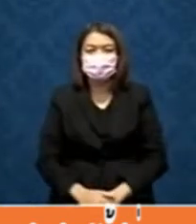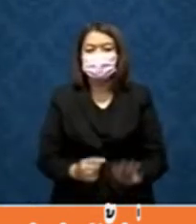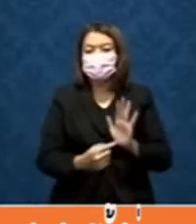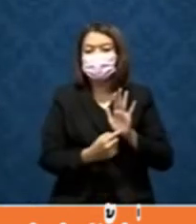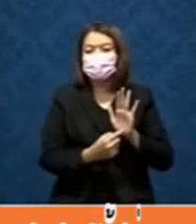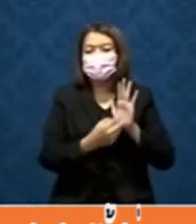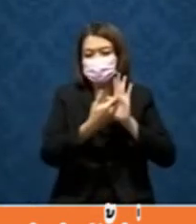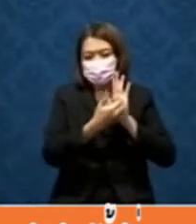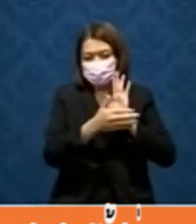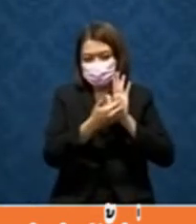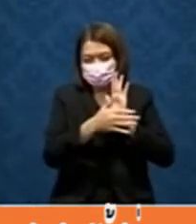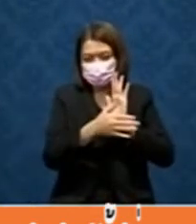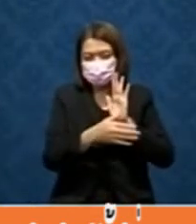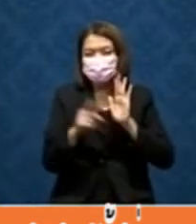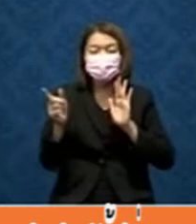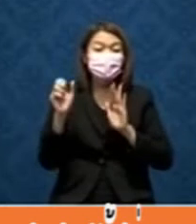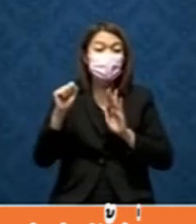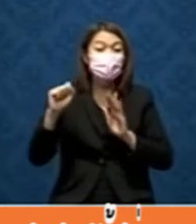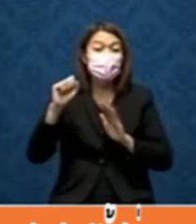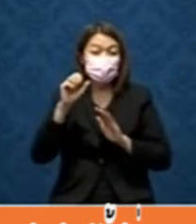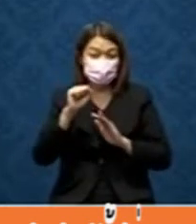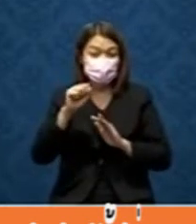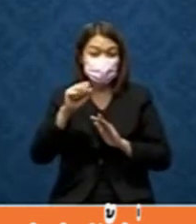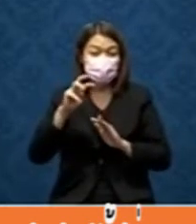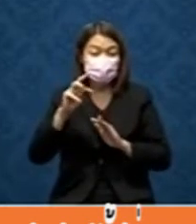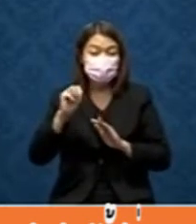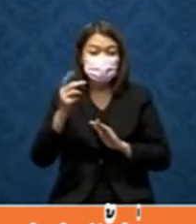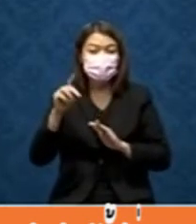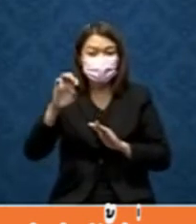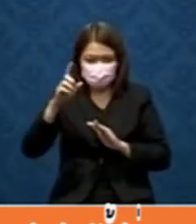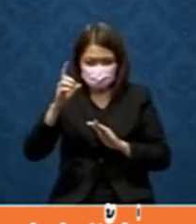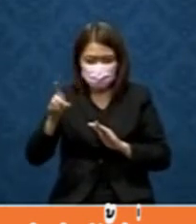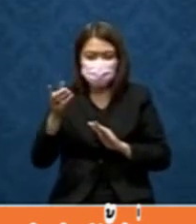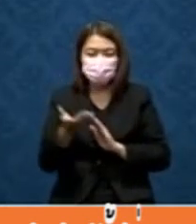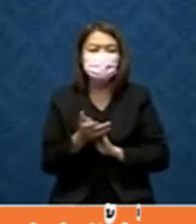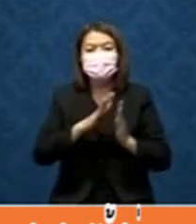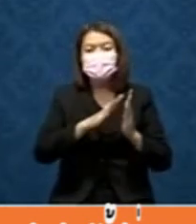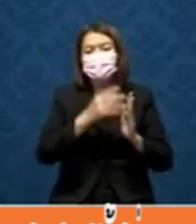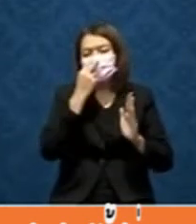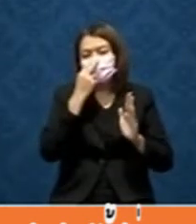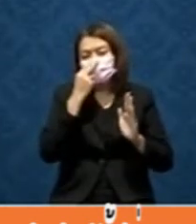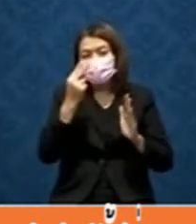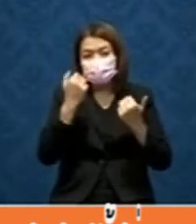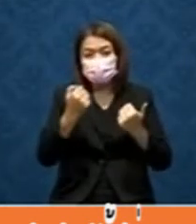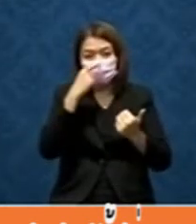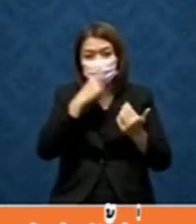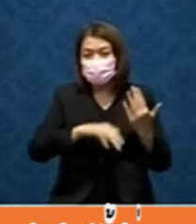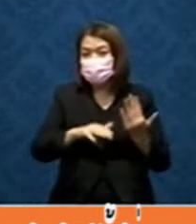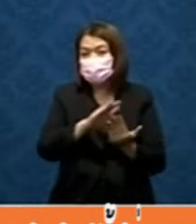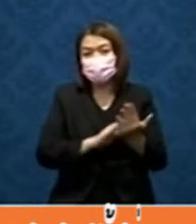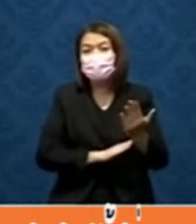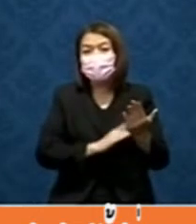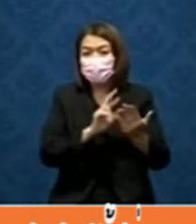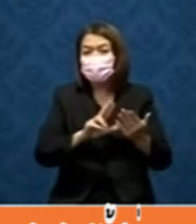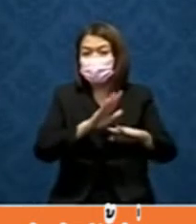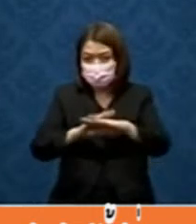่างภาคอีศาะของท่าน ๆ,มคิตเชื้าโงทตพ Goku Khถ้ลงดูนะครับนี่คือแผนผังวตกโรงวันนี้ระเทศไทยมีระบบ